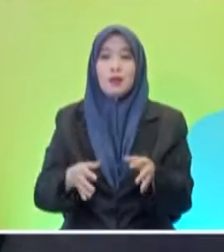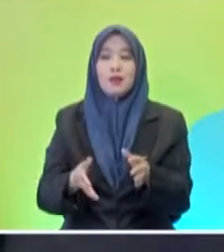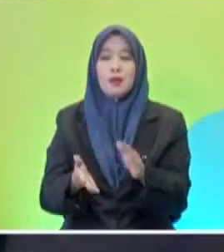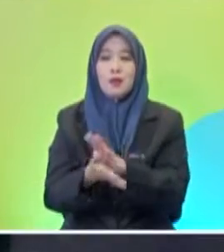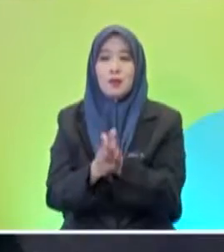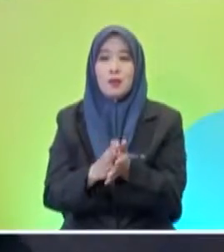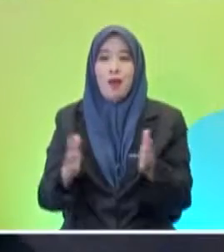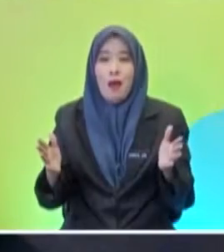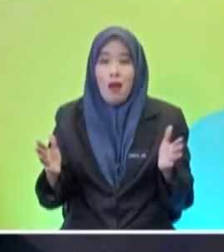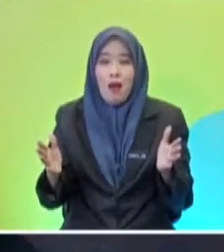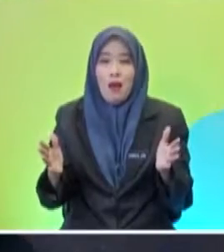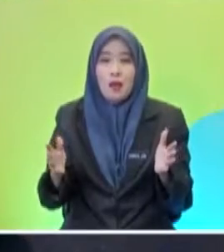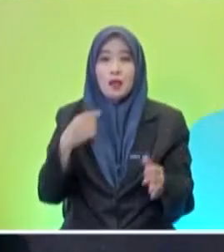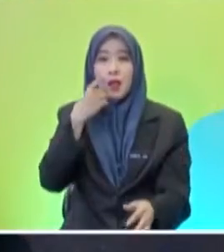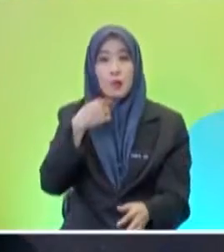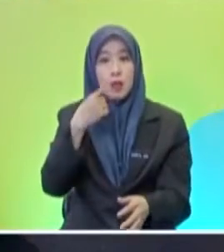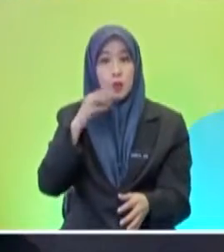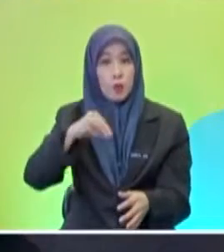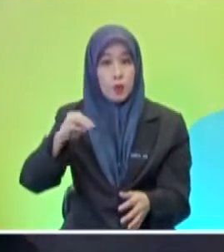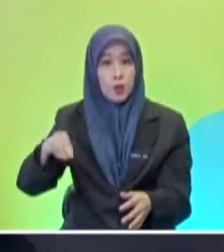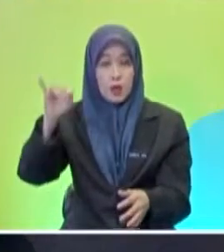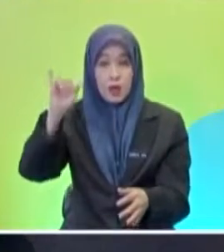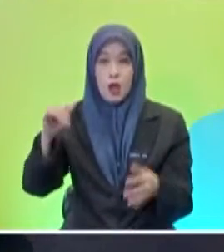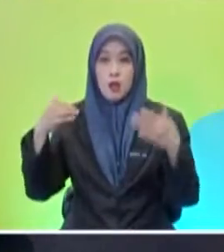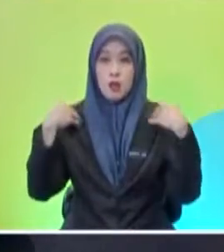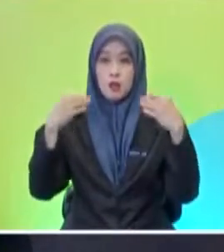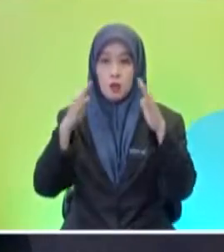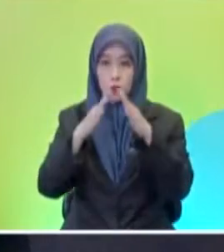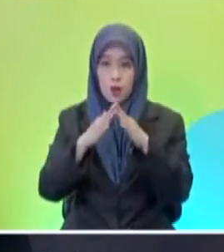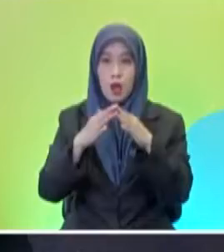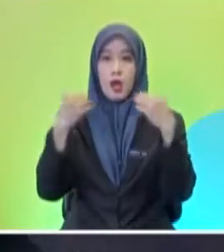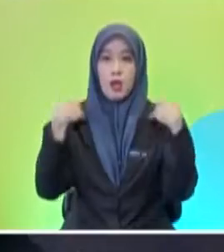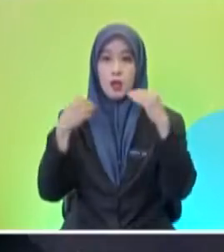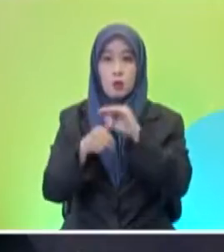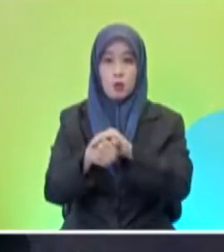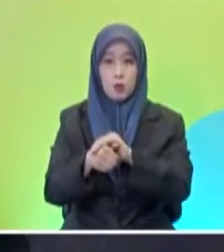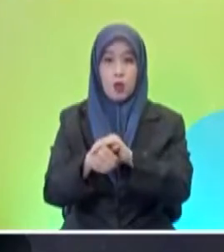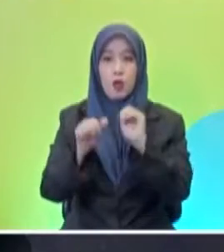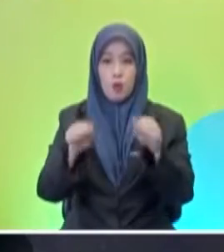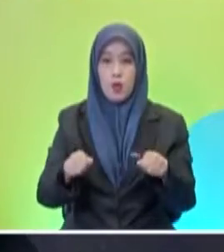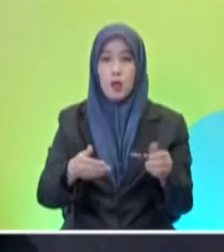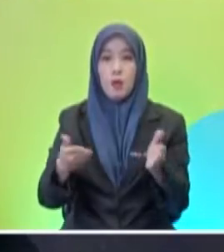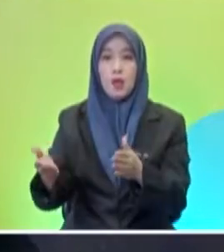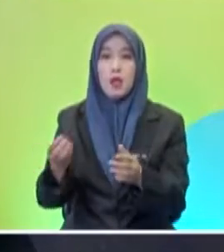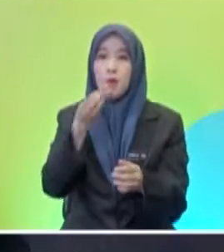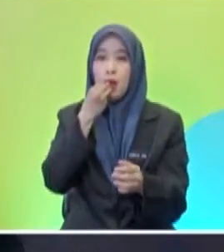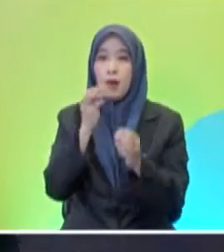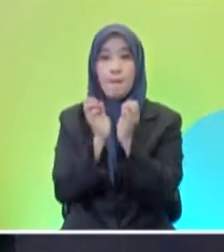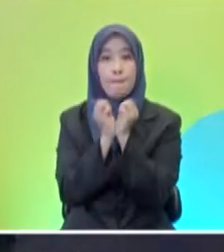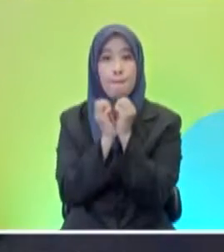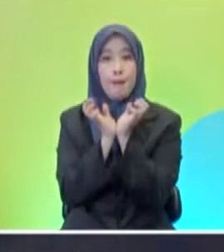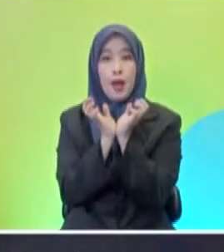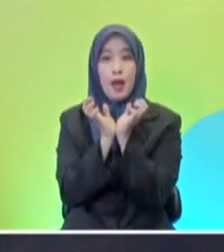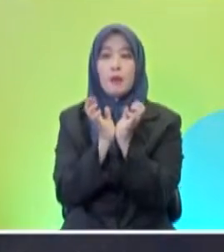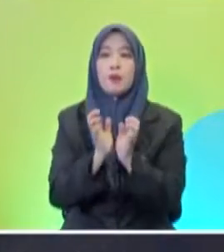idea yang bagus. Siapa-siapa murid-murid yang ada dekat rumah yang ada kura-kura, boleh bagi makan bayam. Betul. Cikgu tak